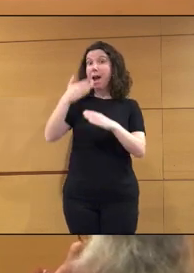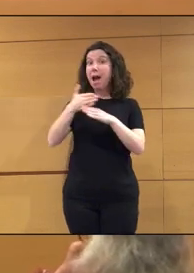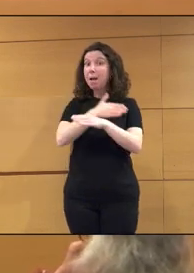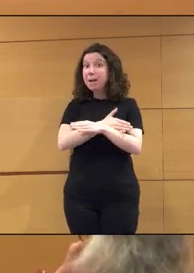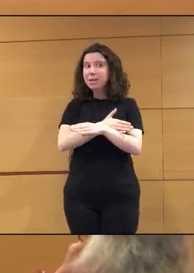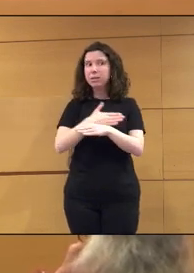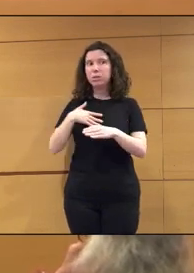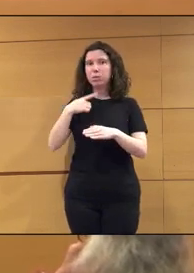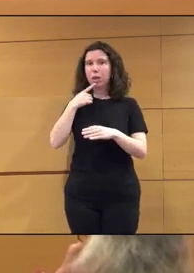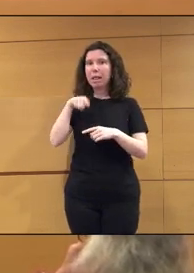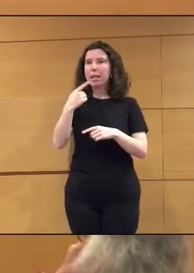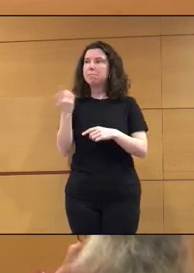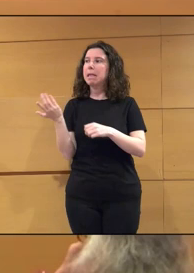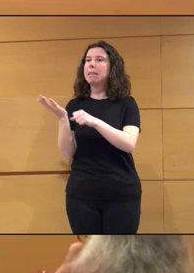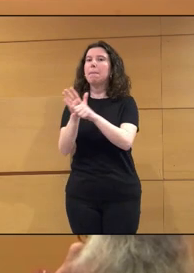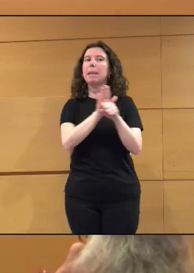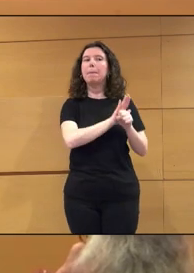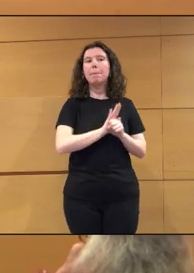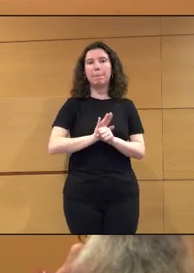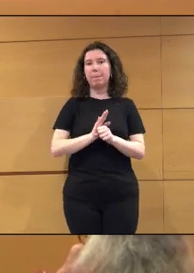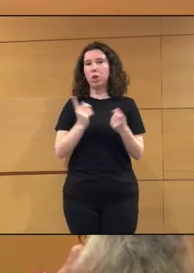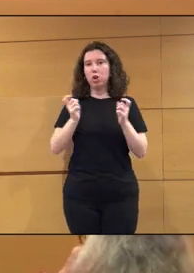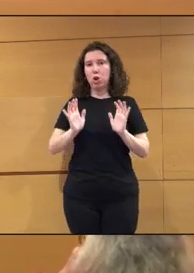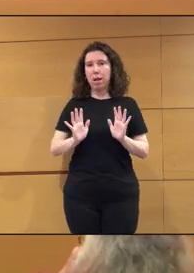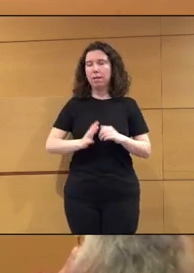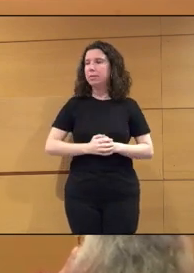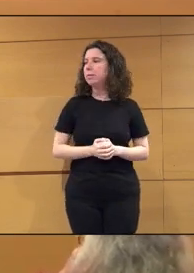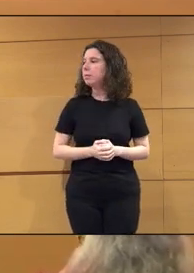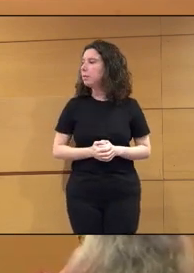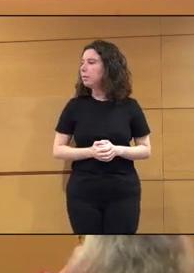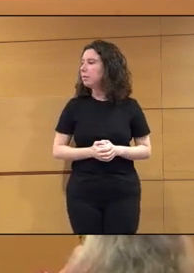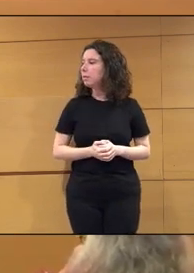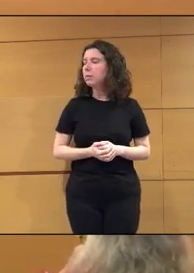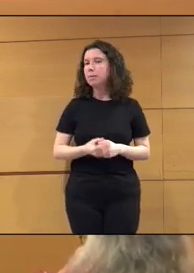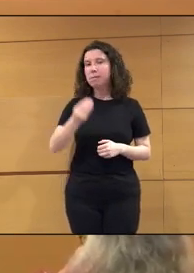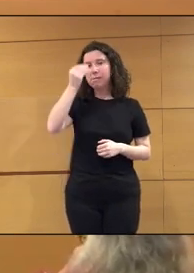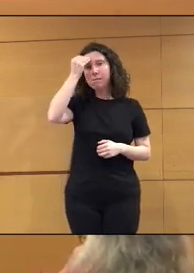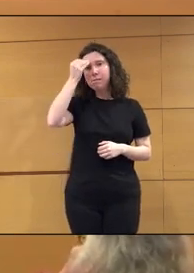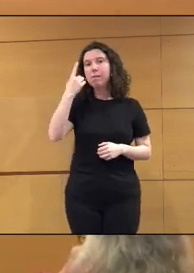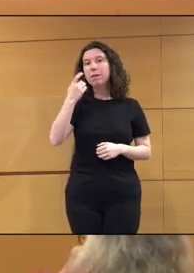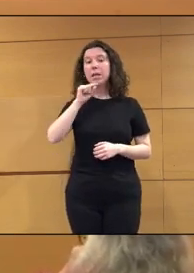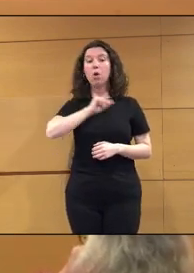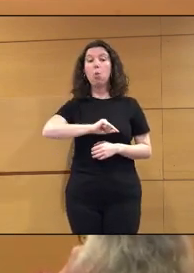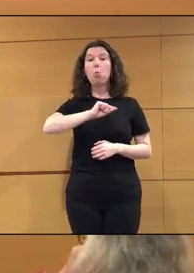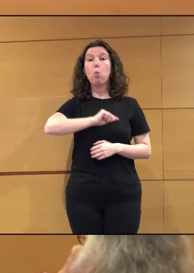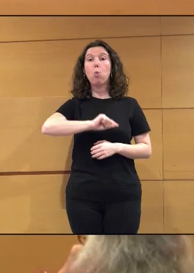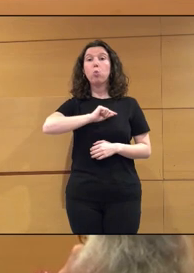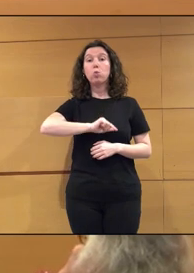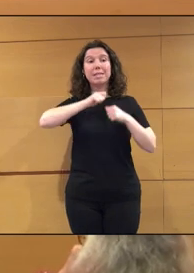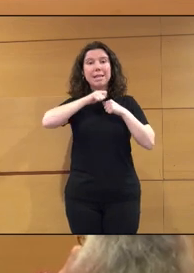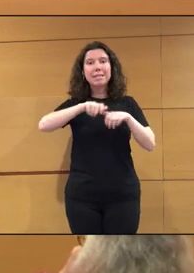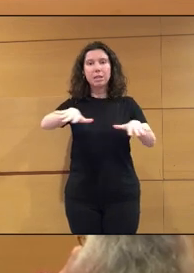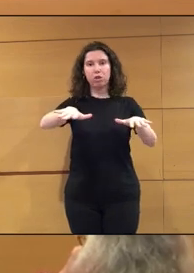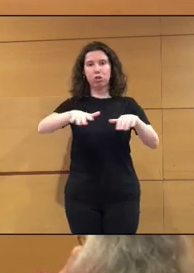de posar pedaços. Jo crec que hi ha aquí una... No sé si és una falta de conscienciació, perquè feina de conscienciació n'estem fent